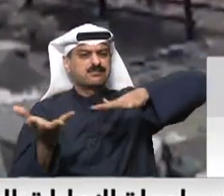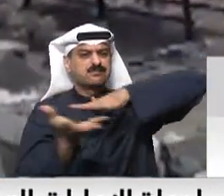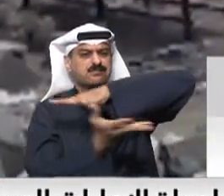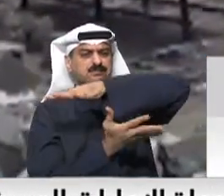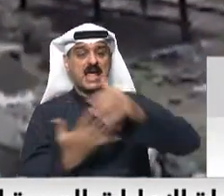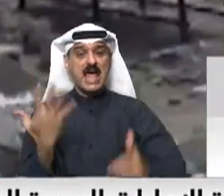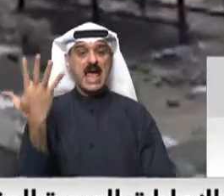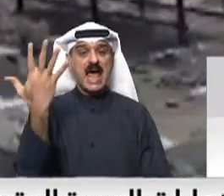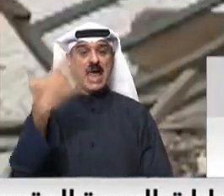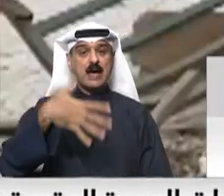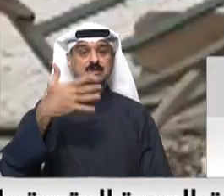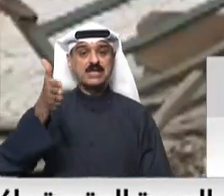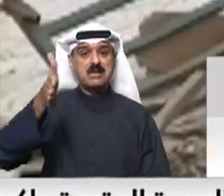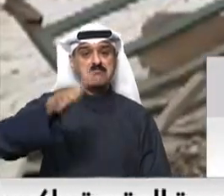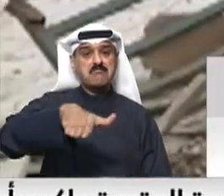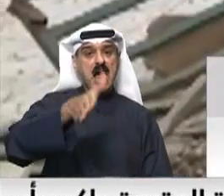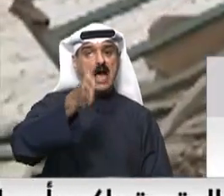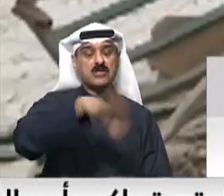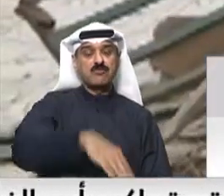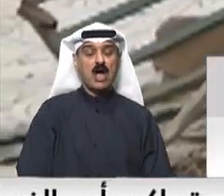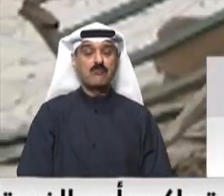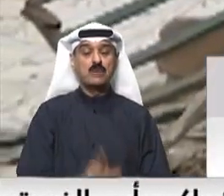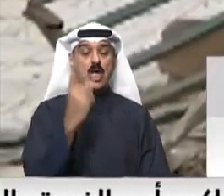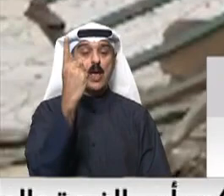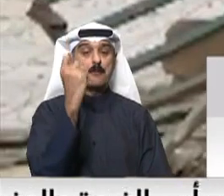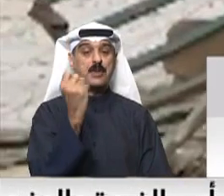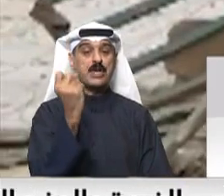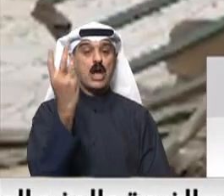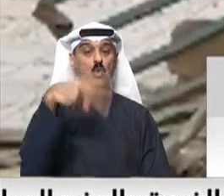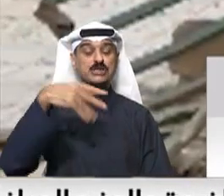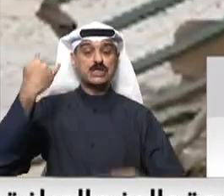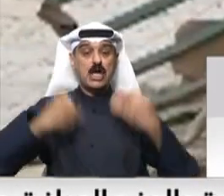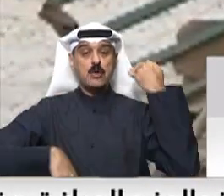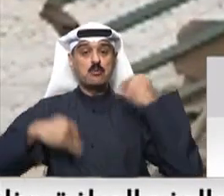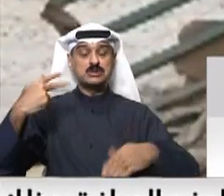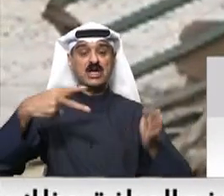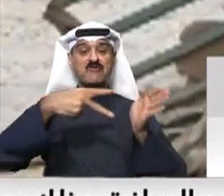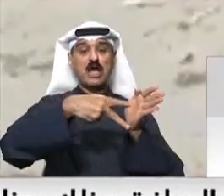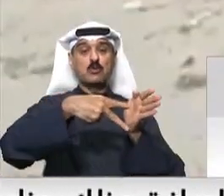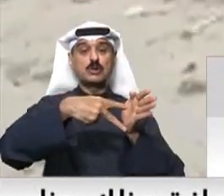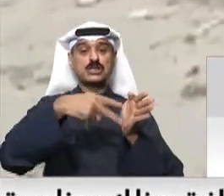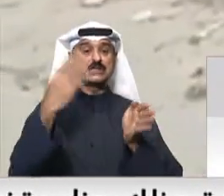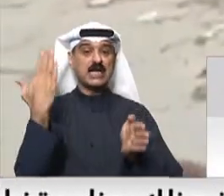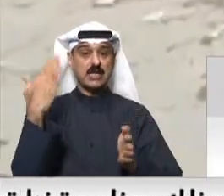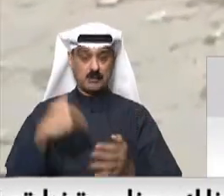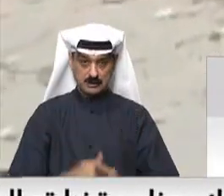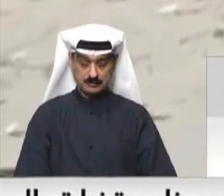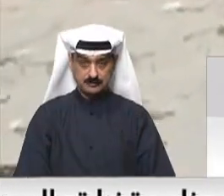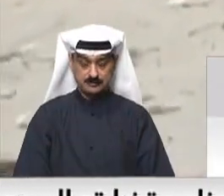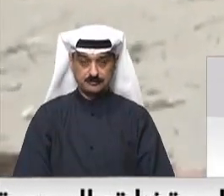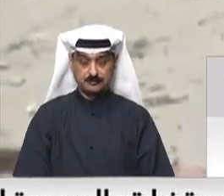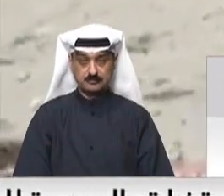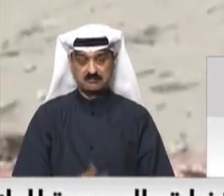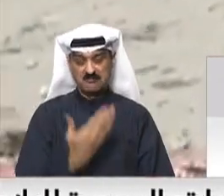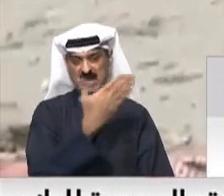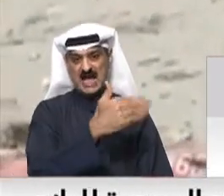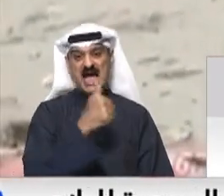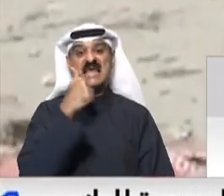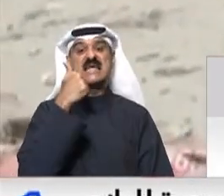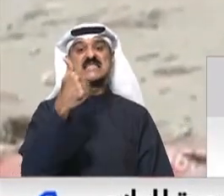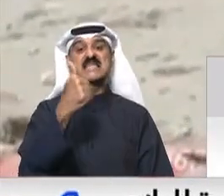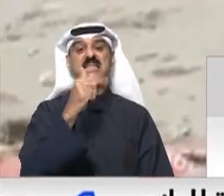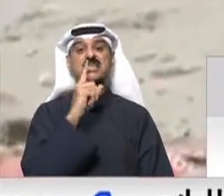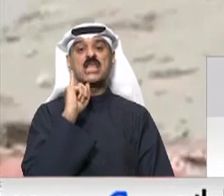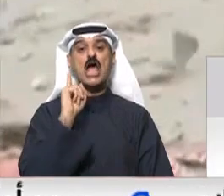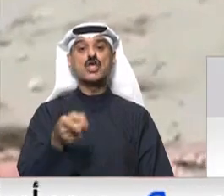50 شهيدا و 120 مصابا خلال الساعات الماضيه حصارنا ست ايام من غير لا اكل ولا